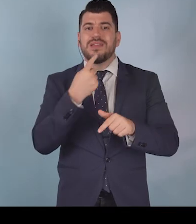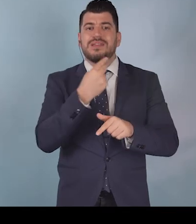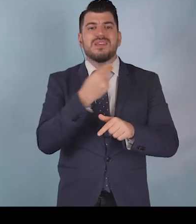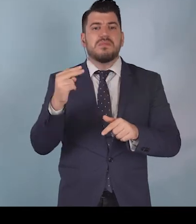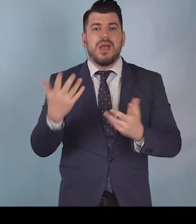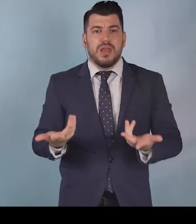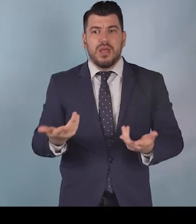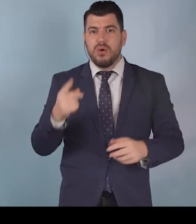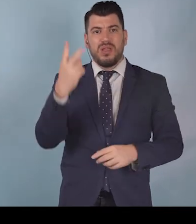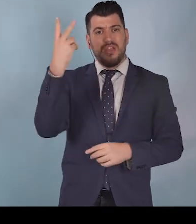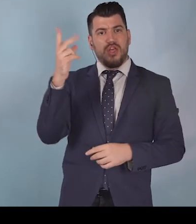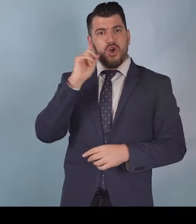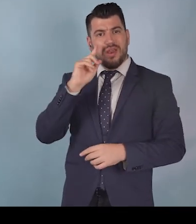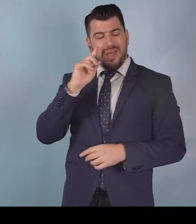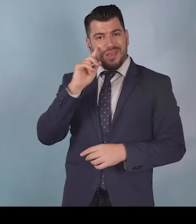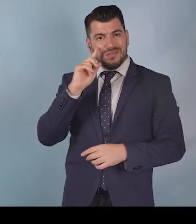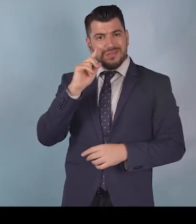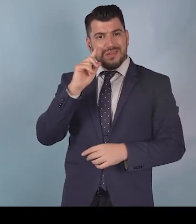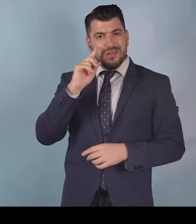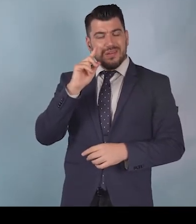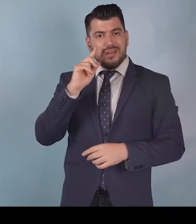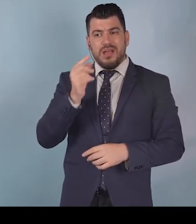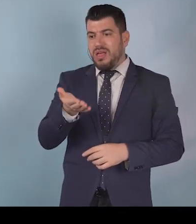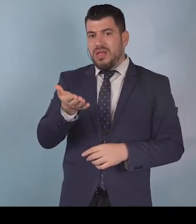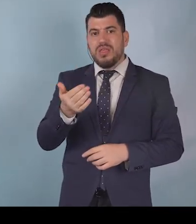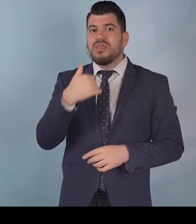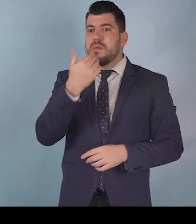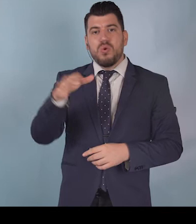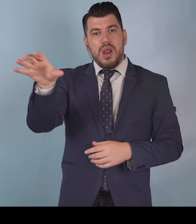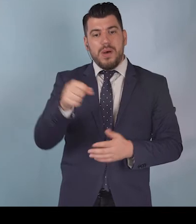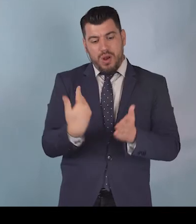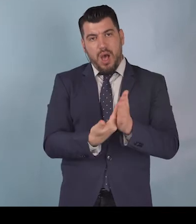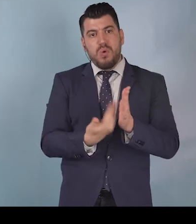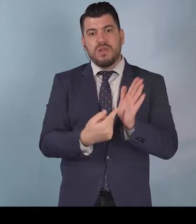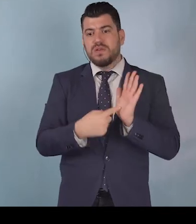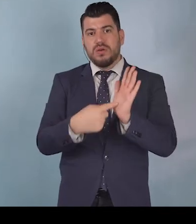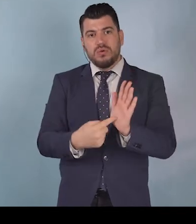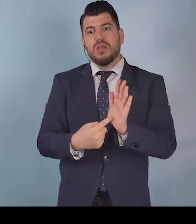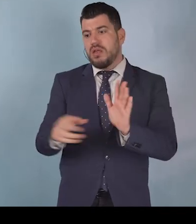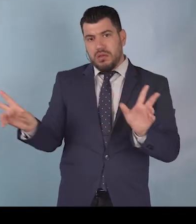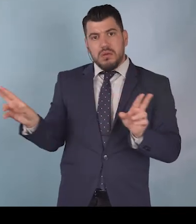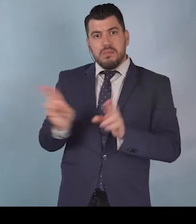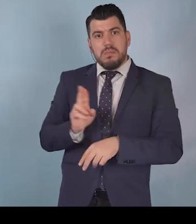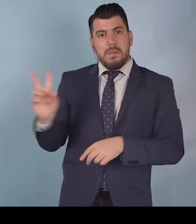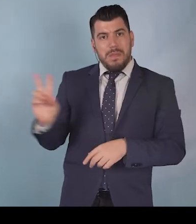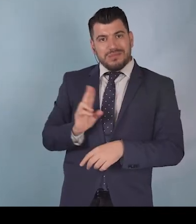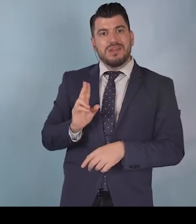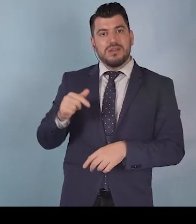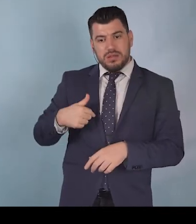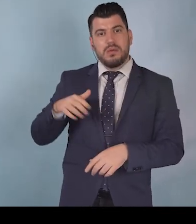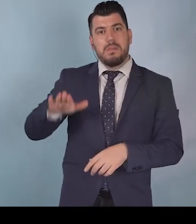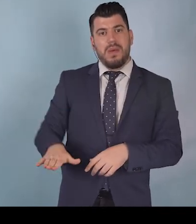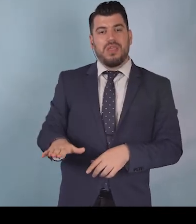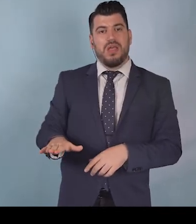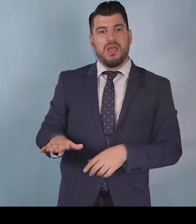σημειώνει ότι δύο γυναίκες δεν μπορούν να έχουν τεκμήριο ότι έχουν ένα παιδί από κοινού, ακόμα και αν